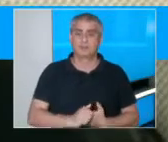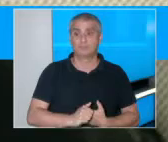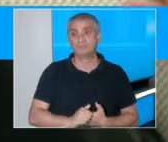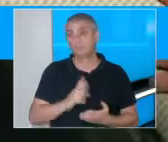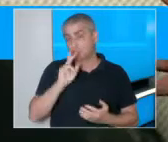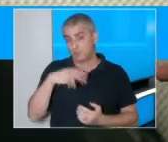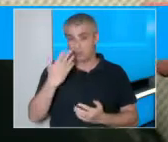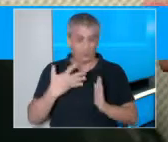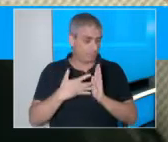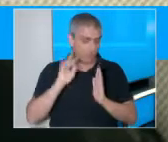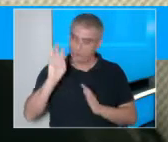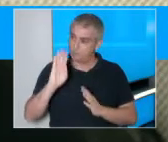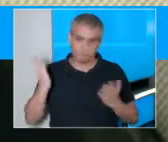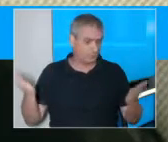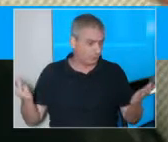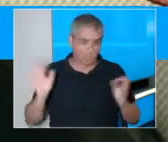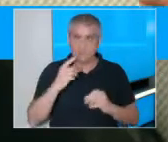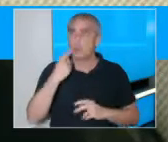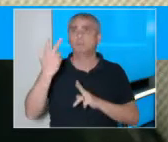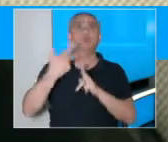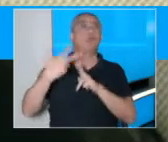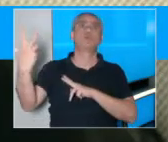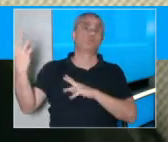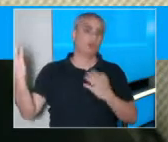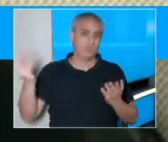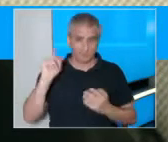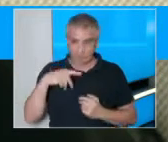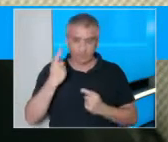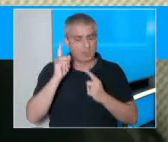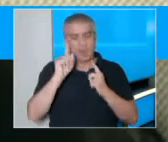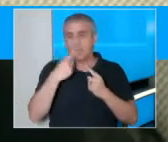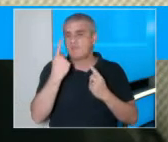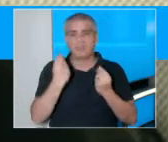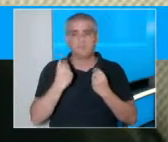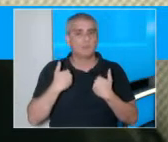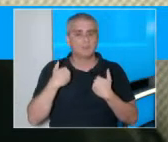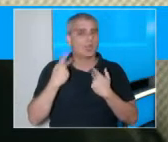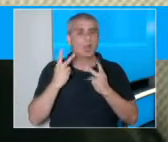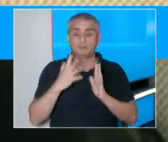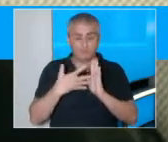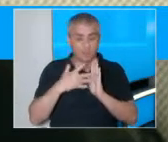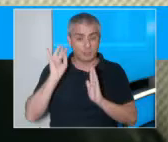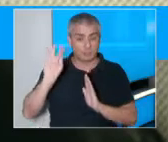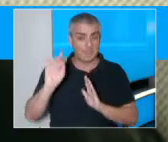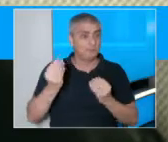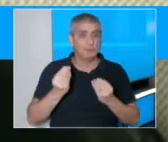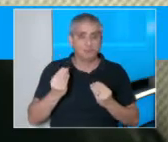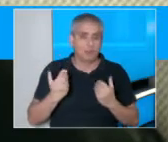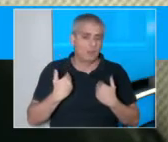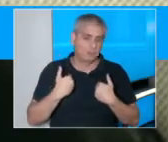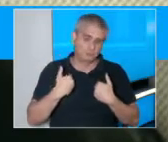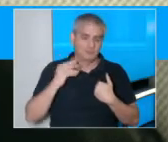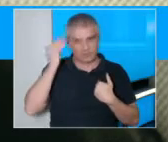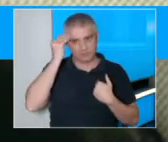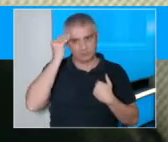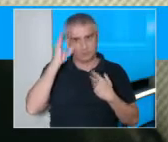יכול להיות ביקורת כלפי נתניהו, אף אחד לא אמר שהוא מושלם, וזה יכול להיות אלף ואחד דברים. אני לא משנה כמה ביקורת יש לי כלפי מישהו, צריך